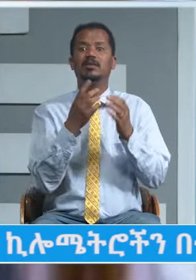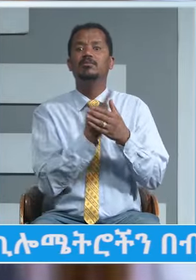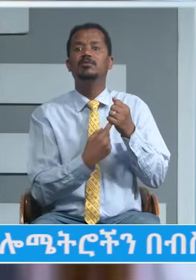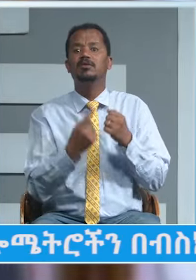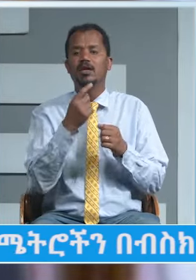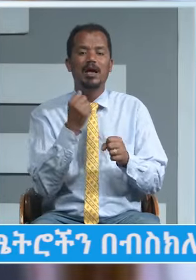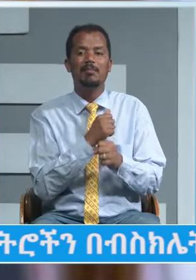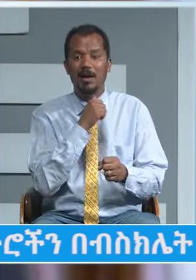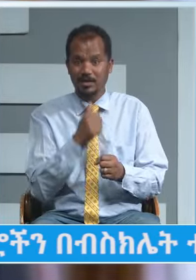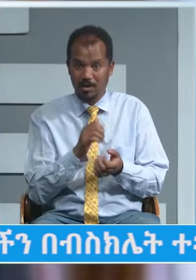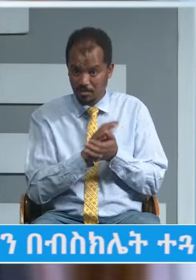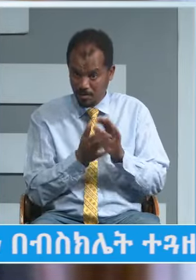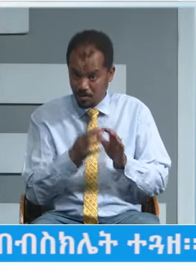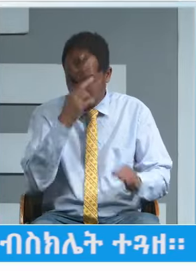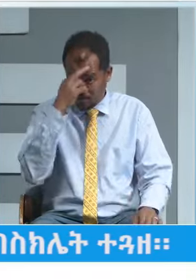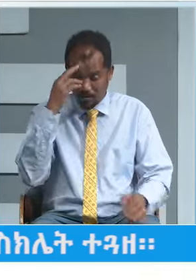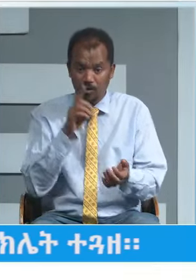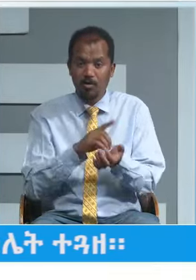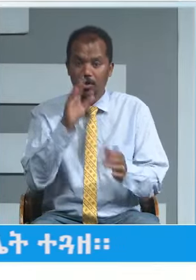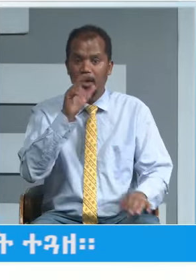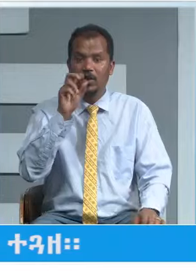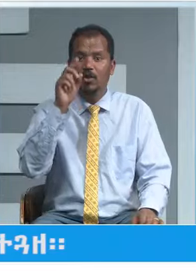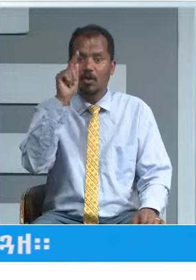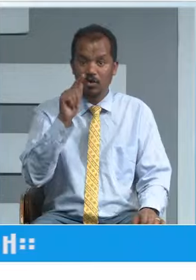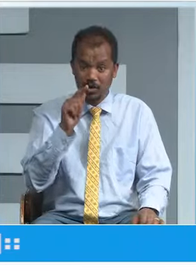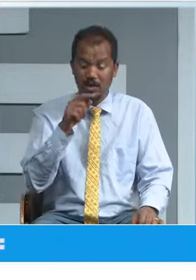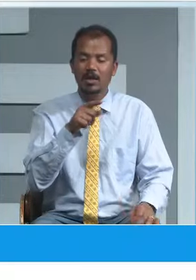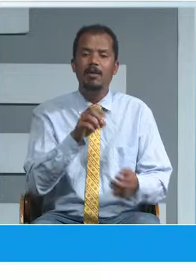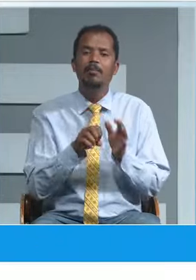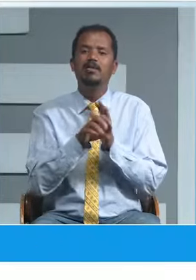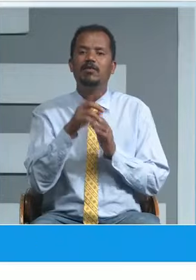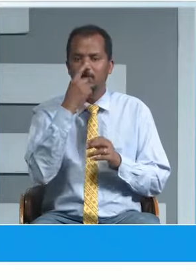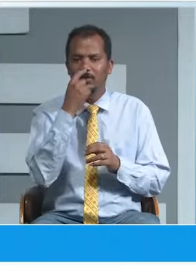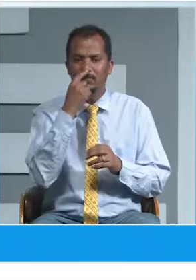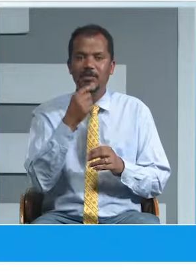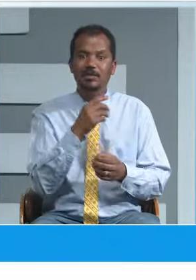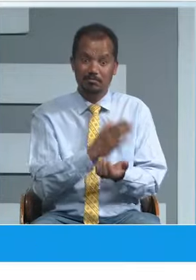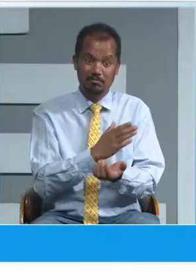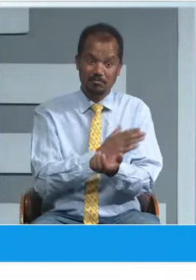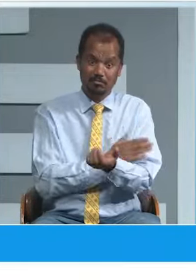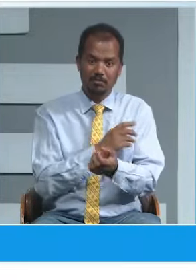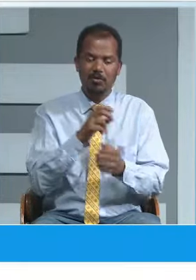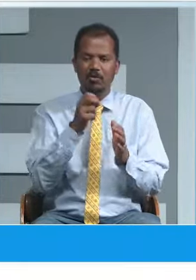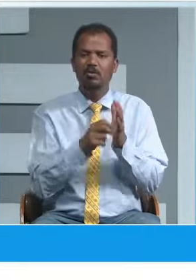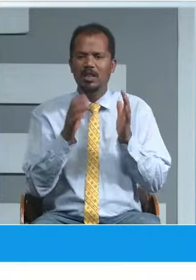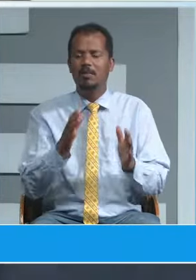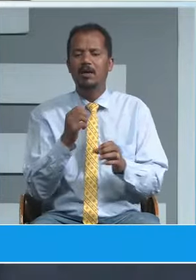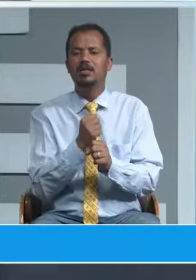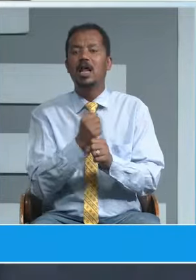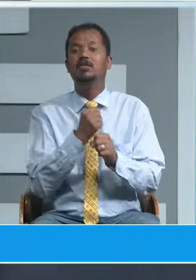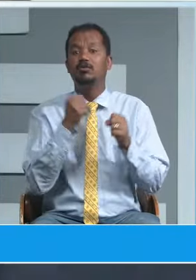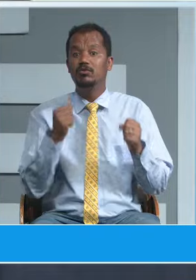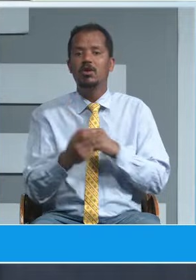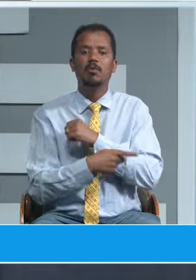ደረጃ ብቻ የማይሰራ በመሆኑ ምክንያት ዶክተር ጌዲዮን ጢሞቴዎስ በዘርፉ ልምድ የሚያካብቱ ከሆነ እመርታ ያለው ስራ